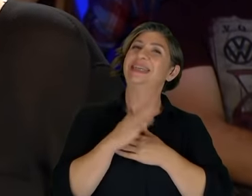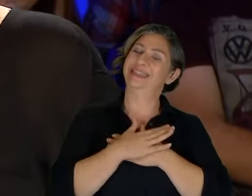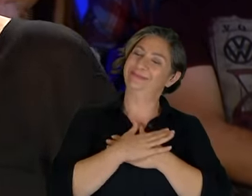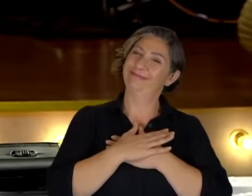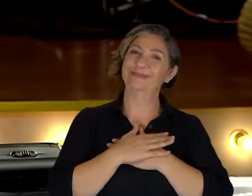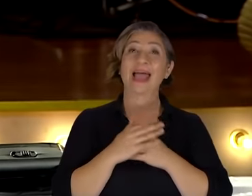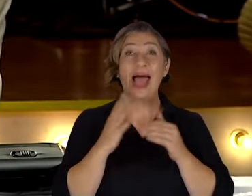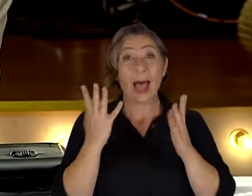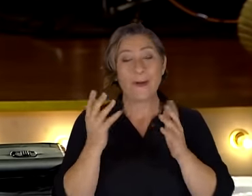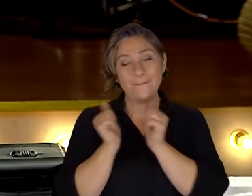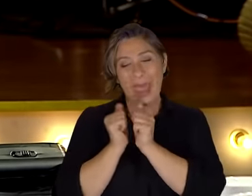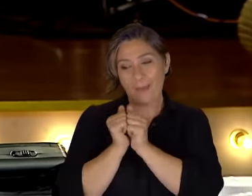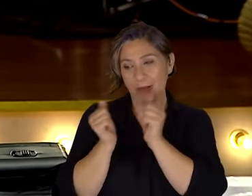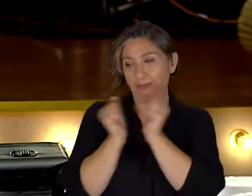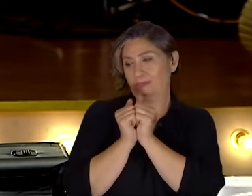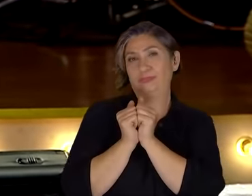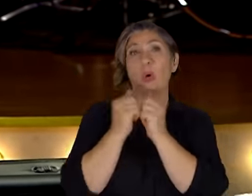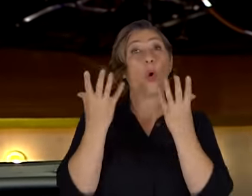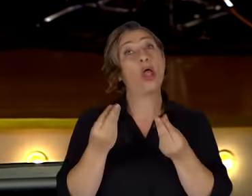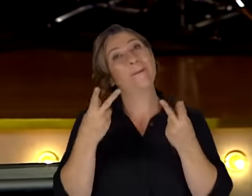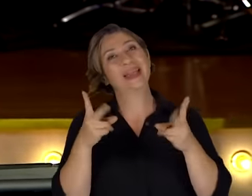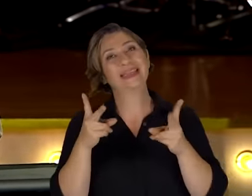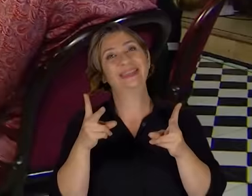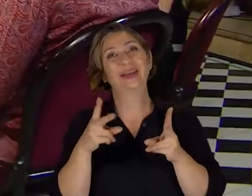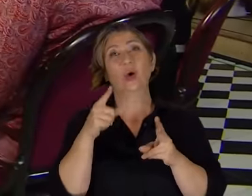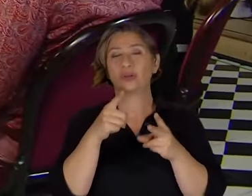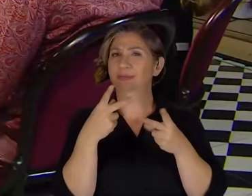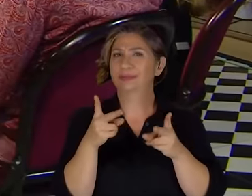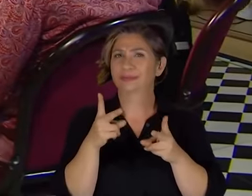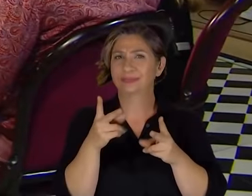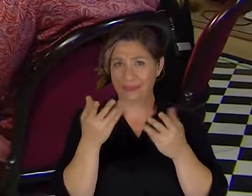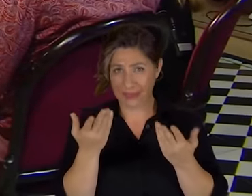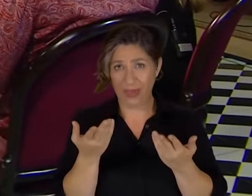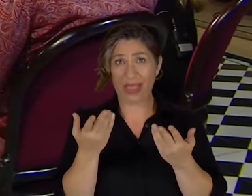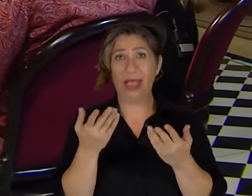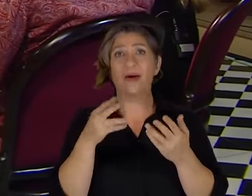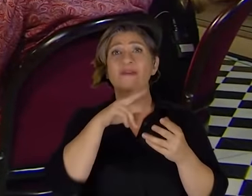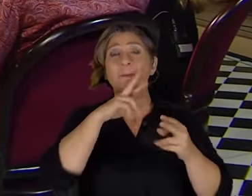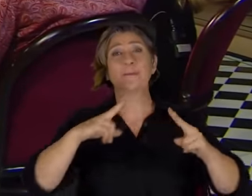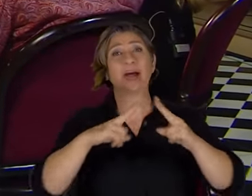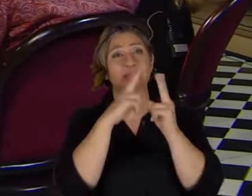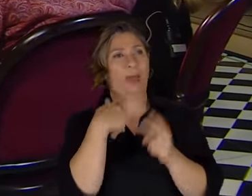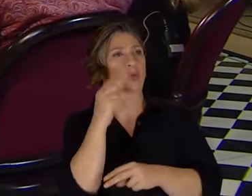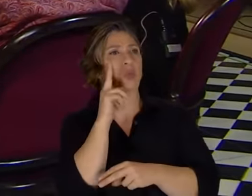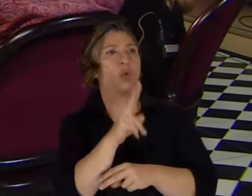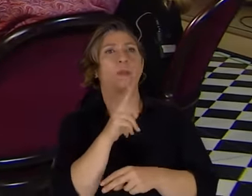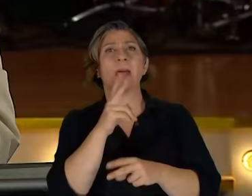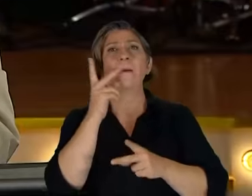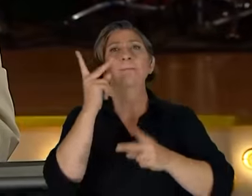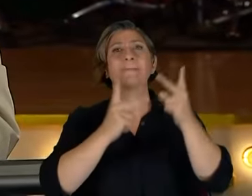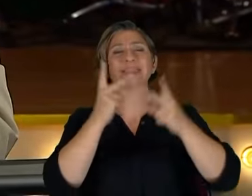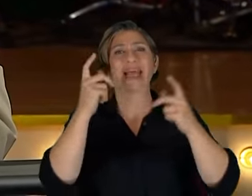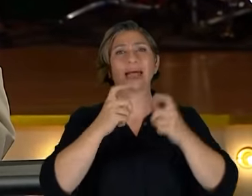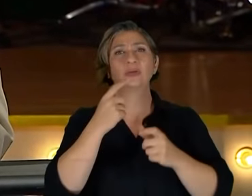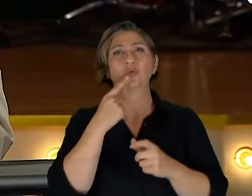Ama beraber durulabilir tabii. Bu yani o da mümkün. Değil mi mesela yani, Paris'te? Evet. Ben görüyorum mesela kimi